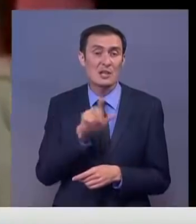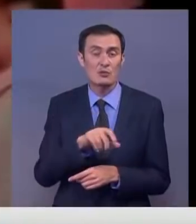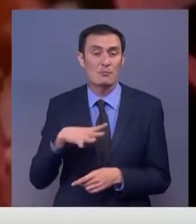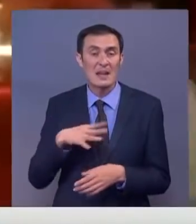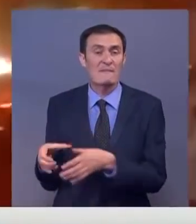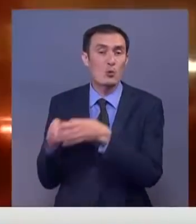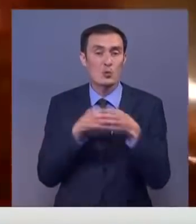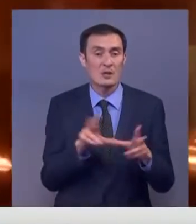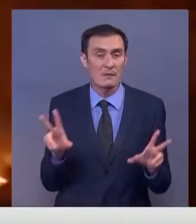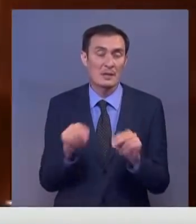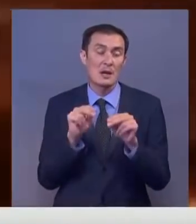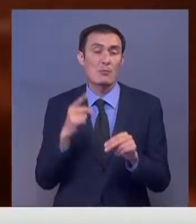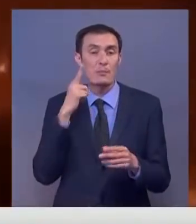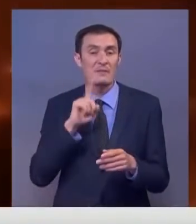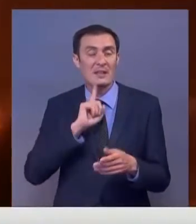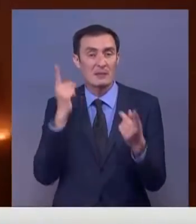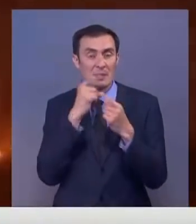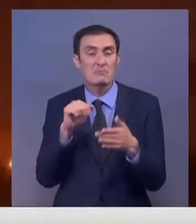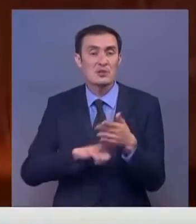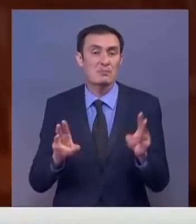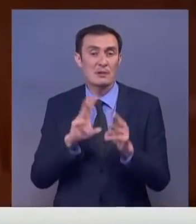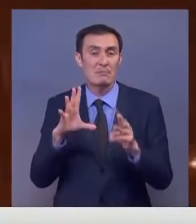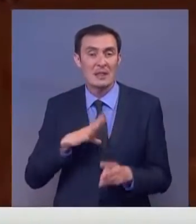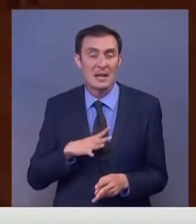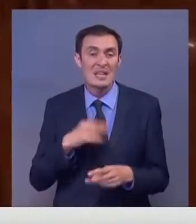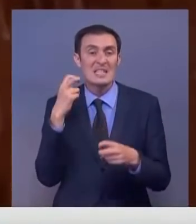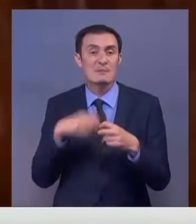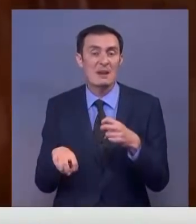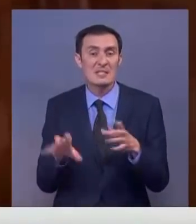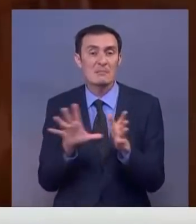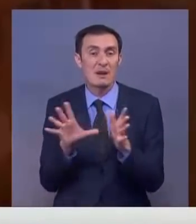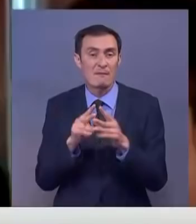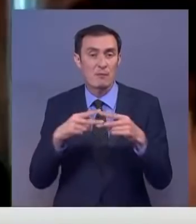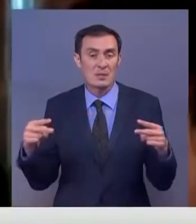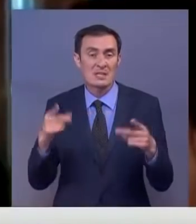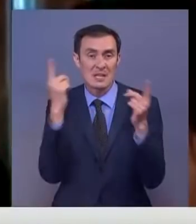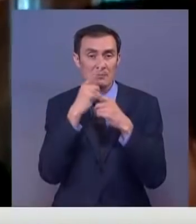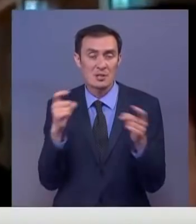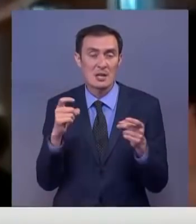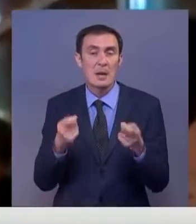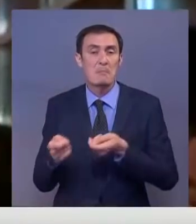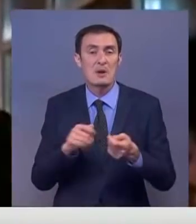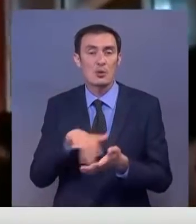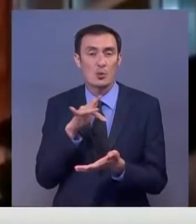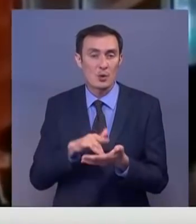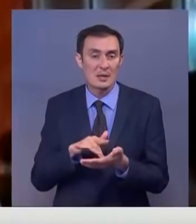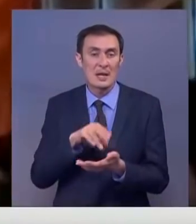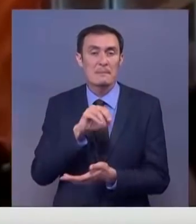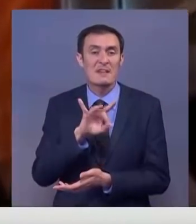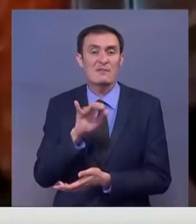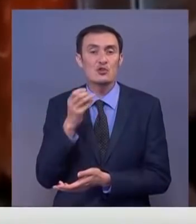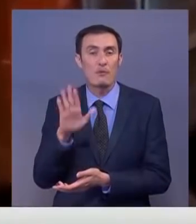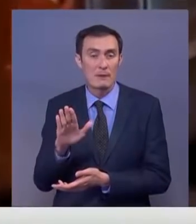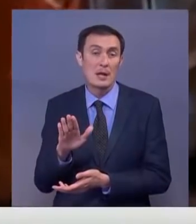были эвакуированы. По предварительным данным, причиной пожара стала неисправность проводки, сообщил мэр города Евгений